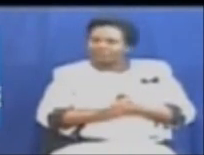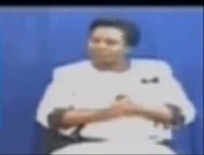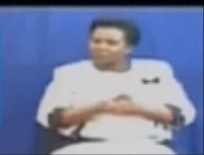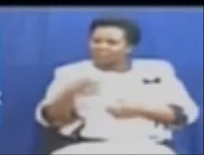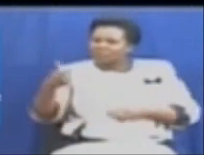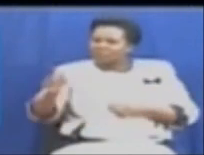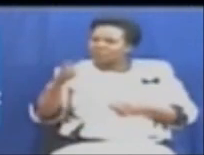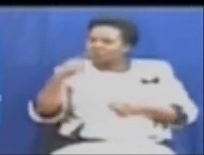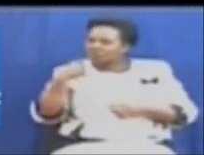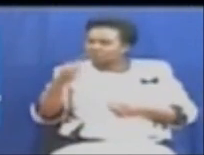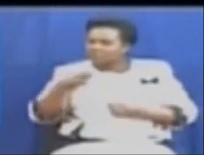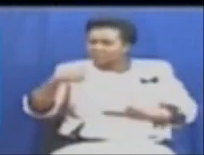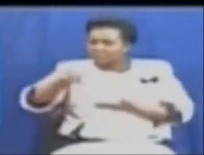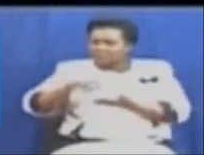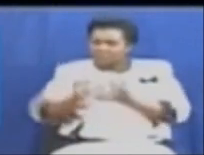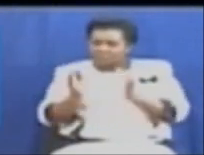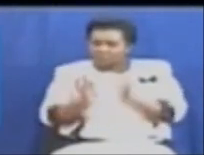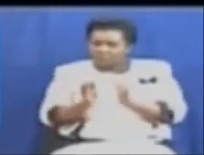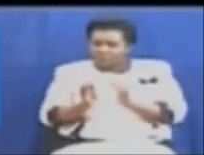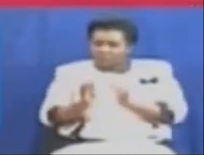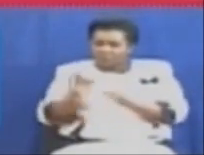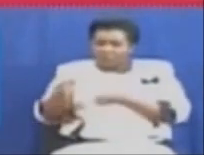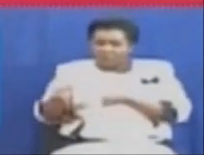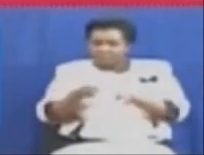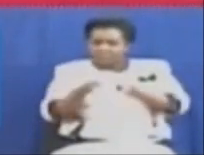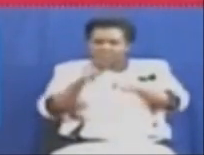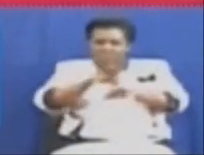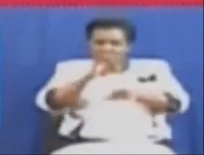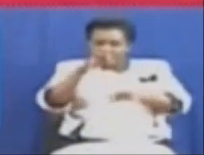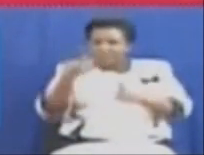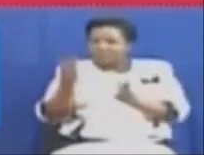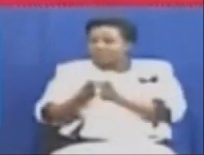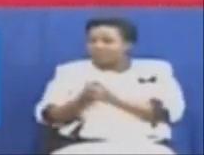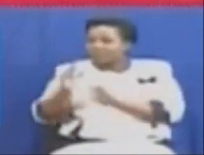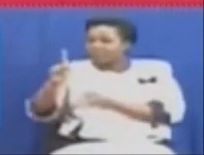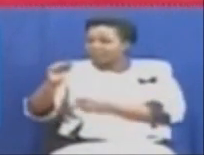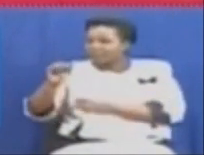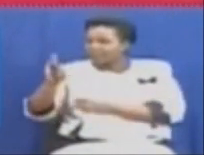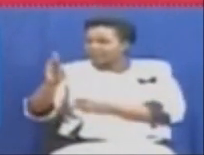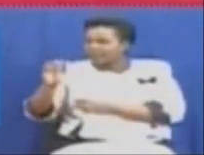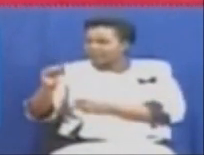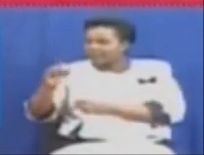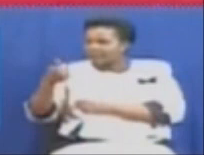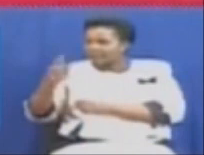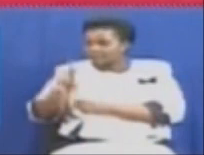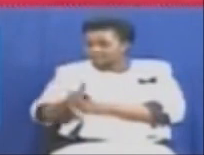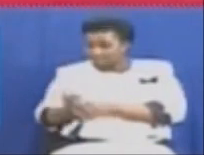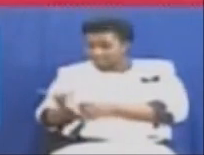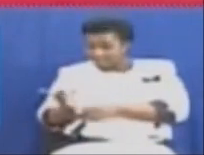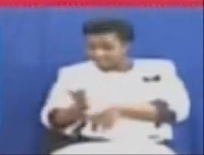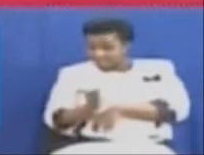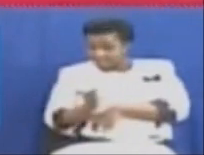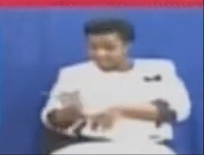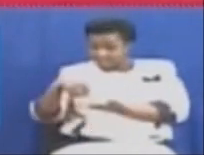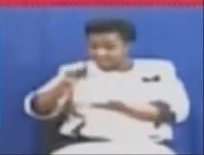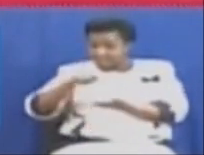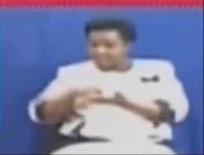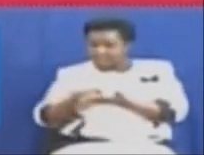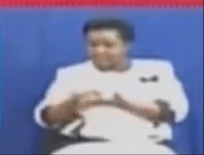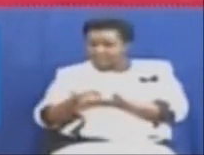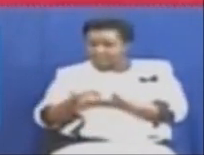mpango mkakati wa kuendeleza miji hii kwa sababu ni kitovu cha kuingia katika hifadhi zetu za